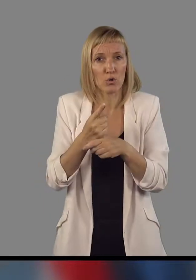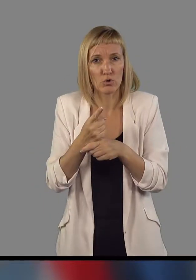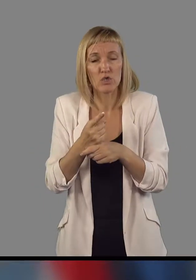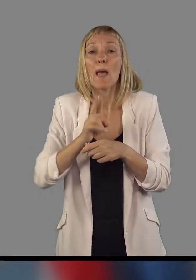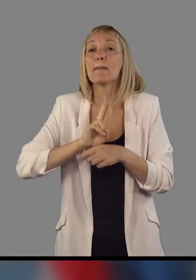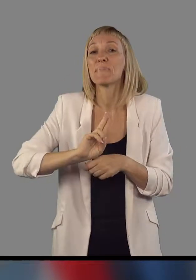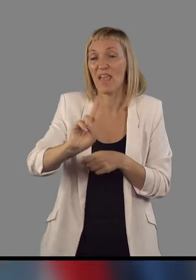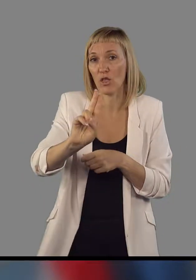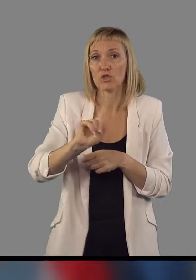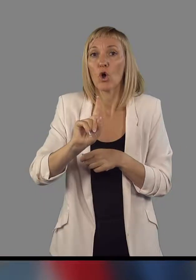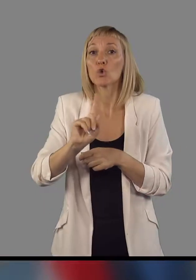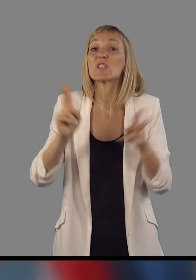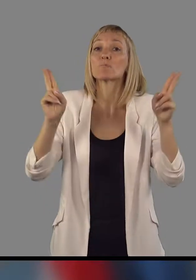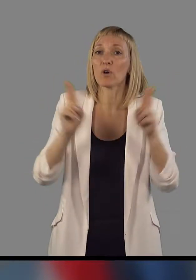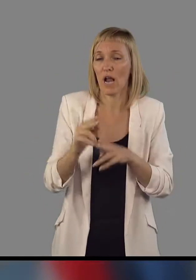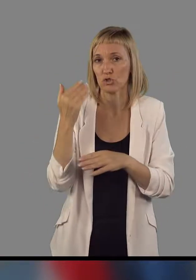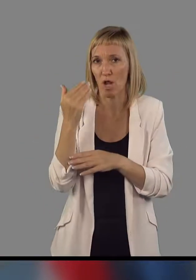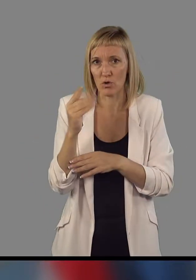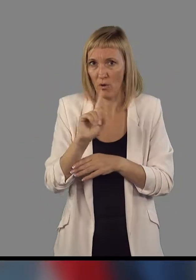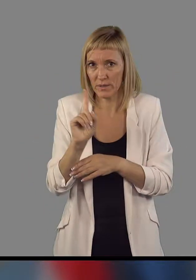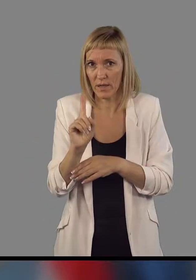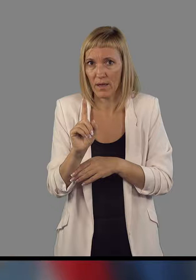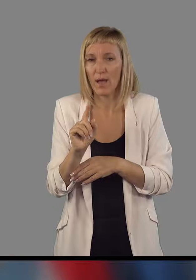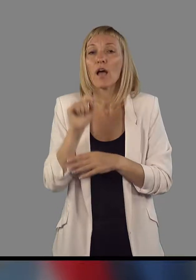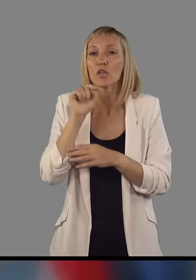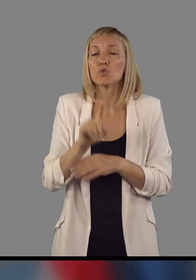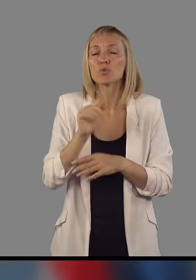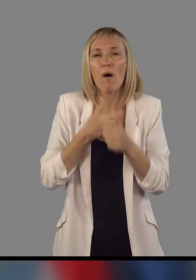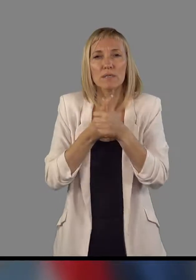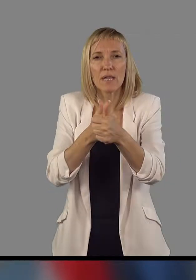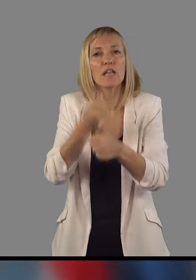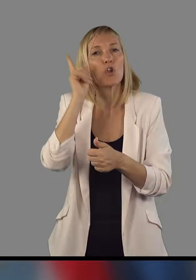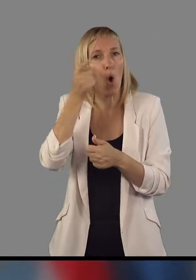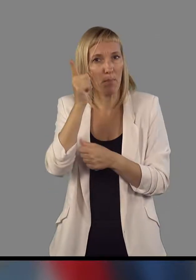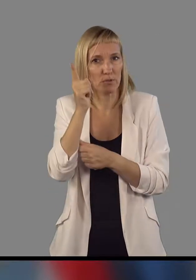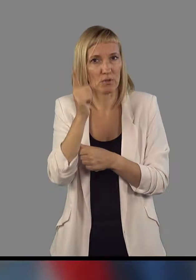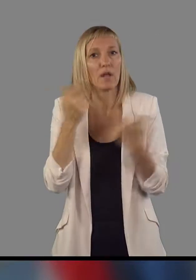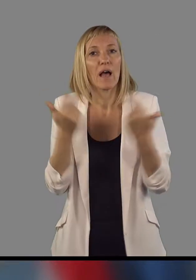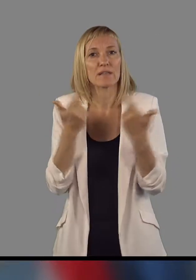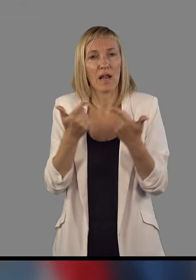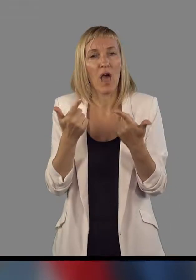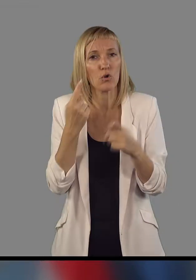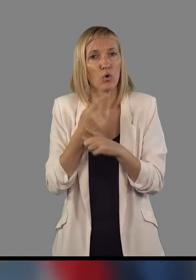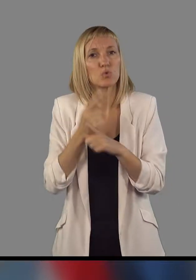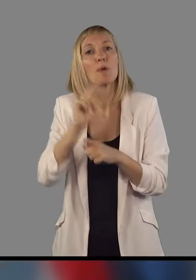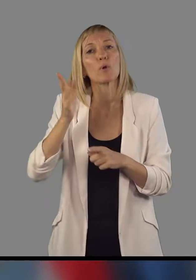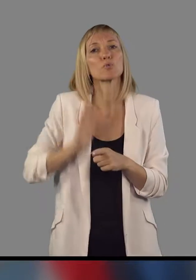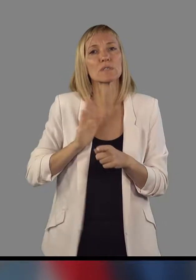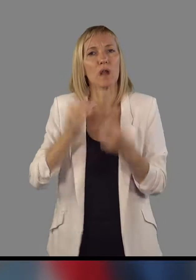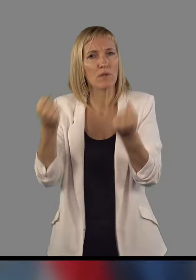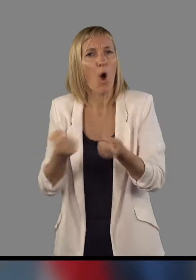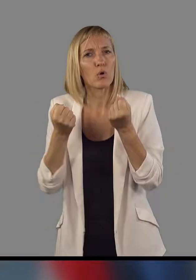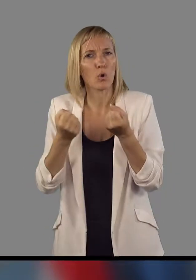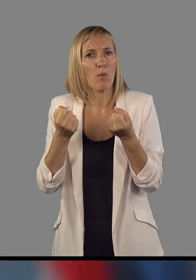nekaj odločiti prednostno, s tem nismo skrajšali roka, in tu smo sledili opozorilom, da bi lahko šlo pa